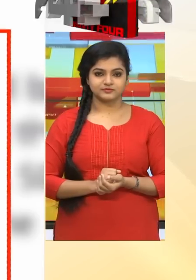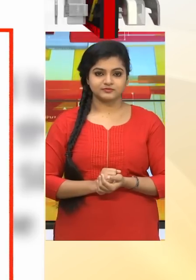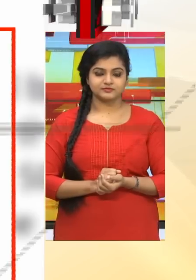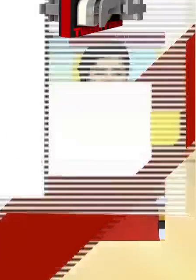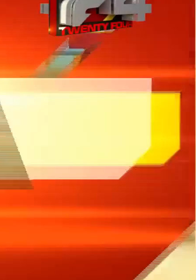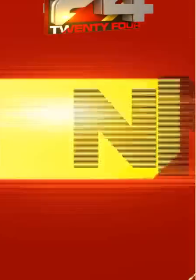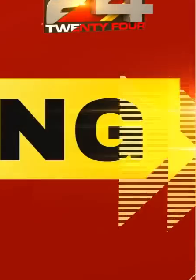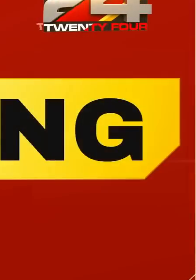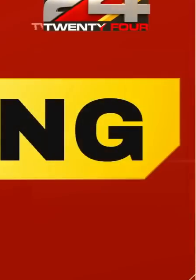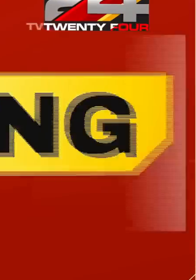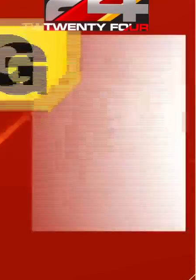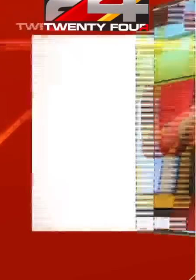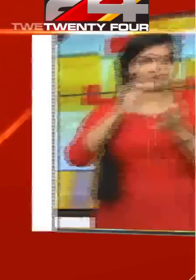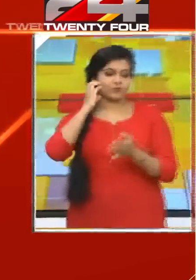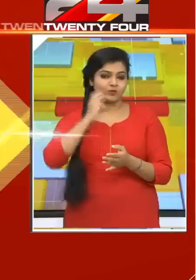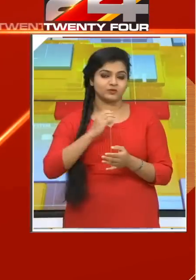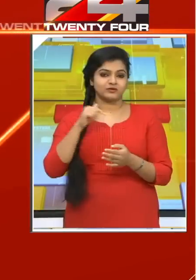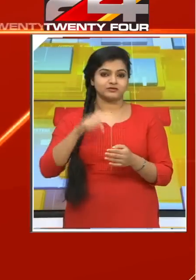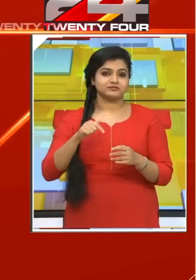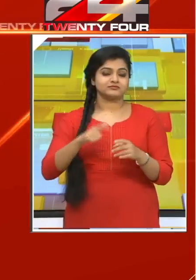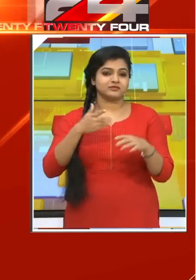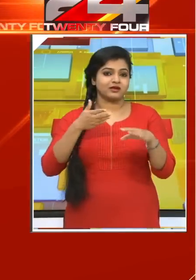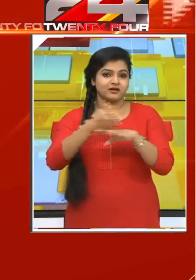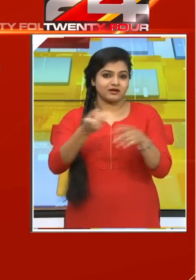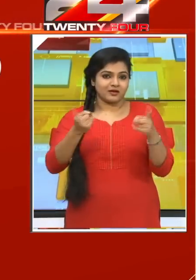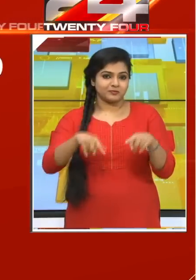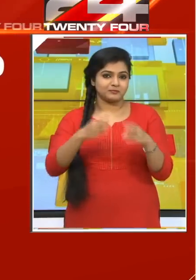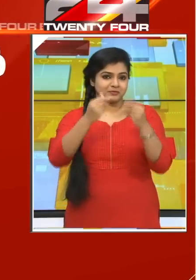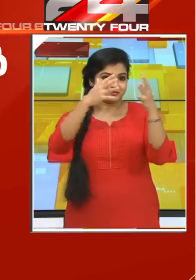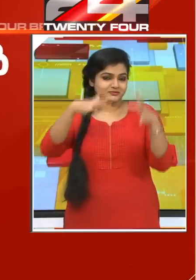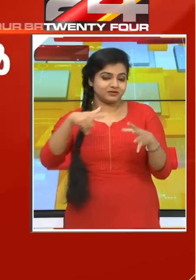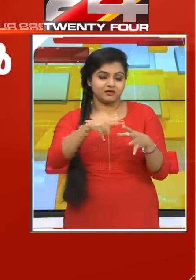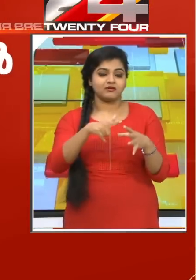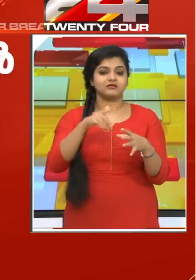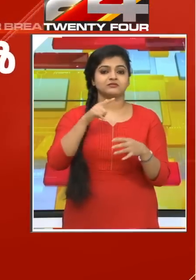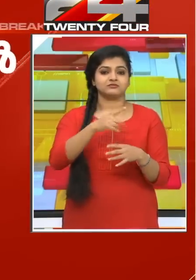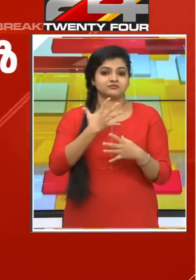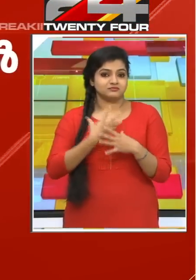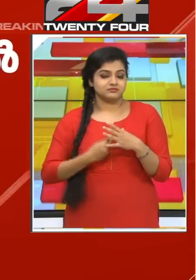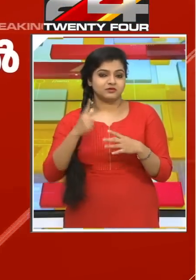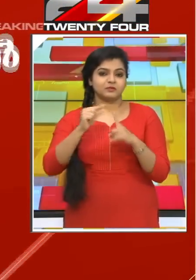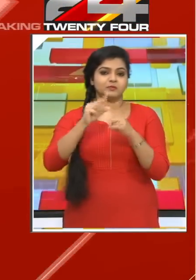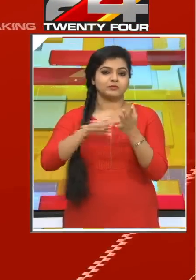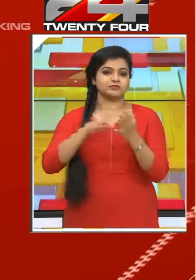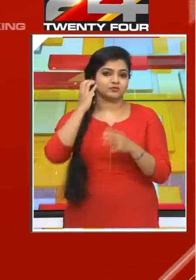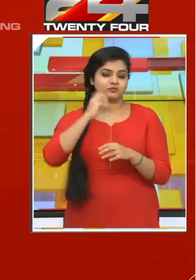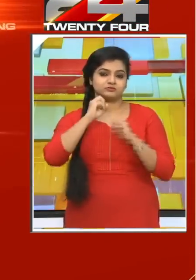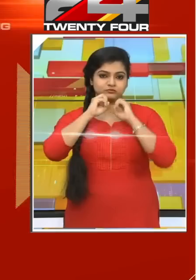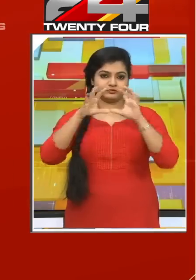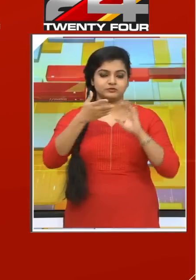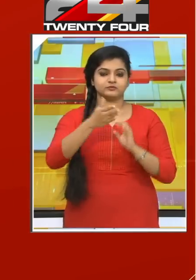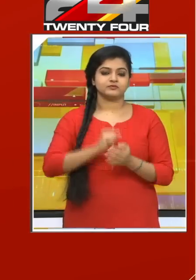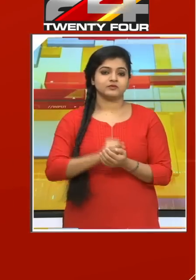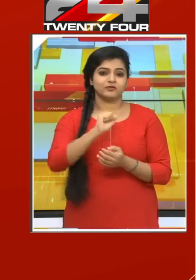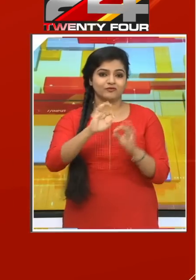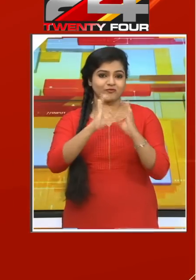ഇപ്പോൾ പ്രധാനമന്ത്രി നരേന്ദ്രമോദി ഈ ഒരു ദുരന്തത്തിൽ പ്രതികരിച്ചിരിക്കുന്നു. അദ്ദേഹം ആദ്യം അനുശോചനമാണ് അറിയിച്ചിരിക്കുന്നത്. മരിച്ചവരുടെ കുടുംബത്തിന്റെ ദുഃഖത്തിൽ